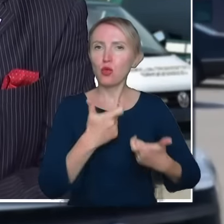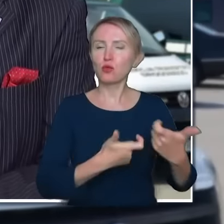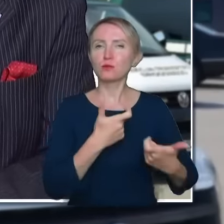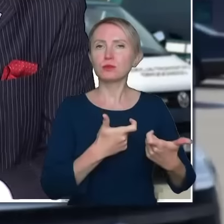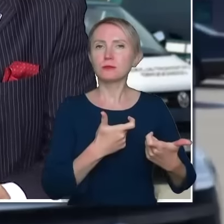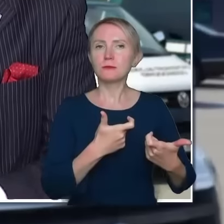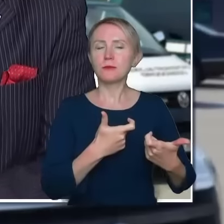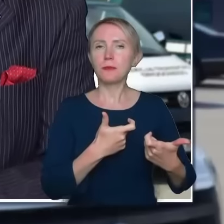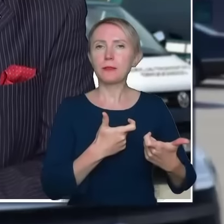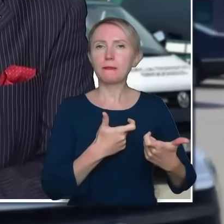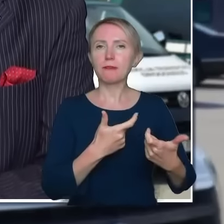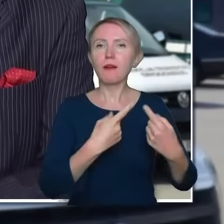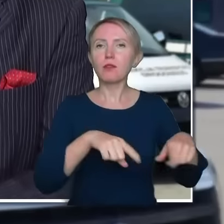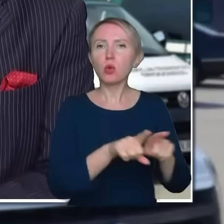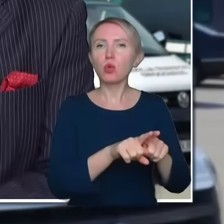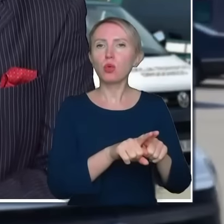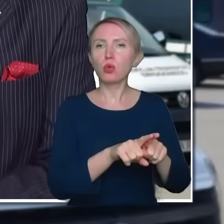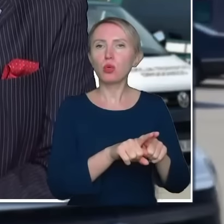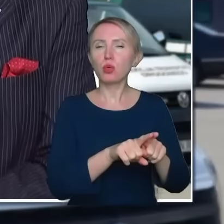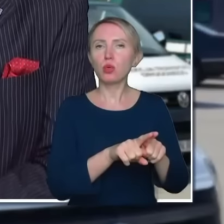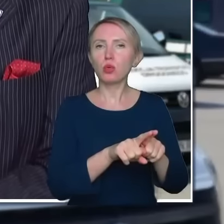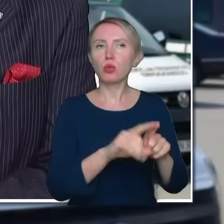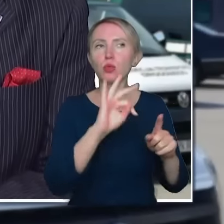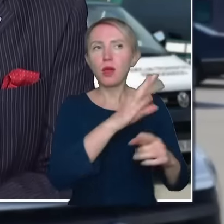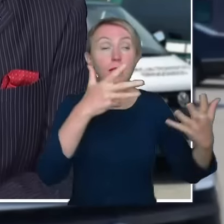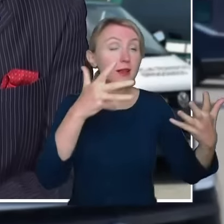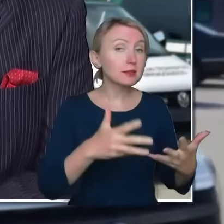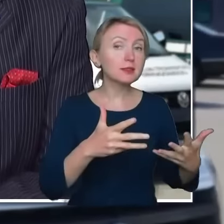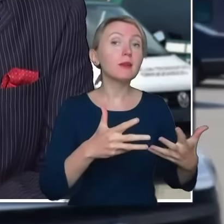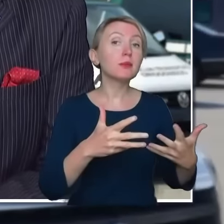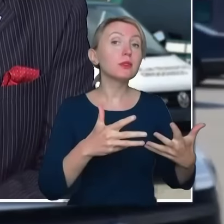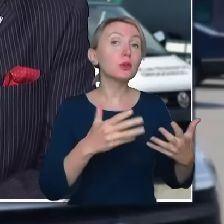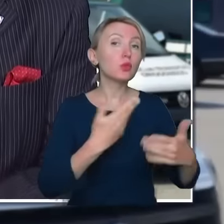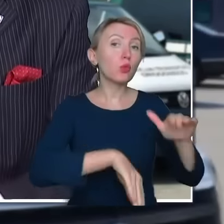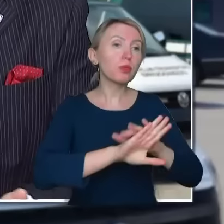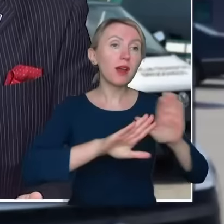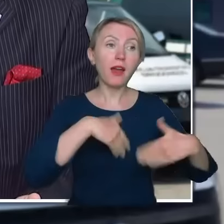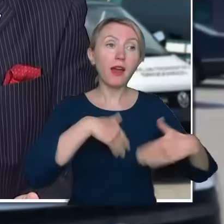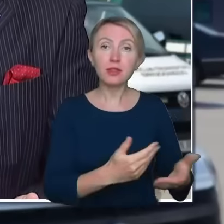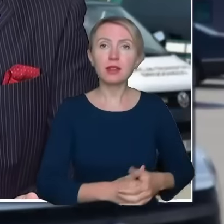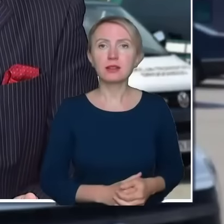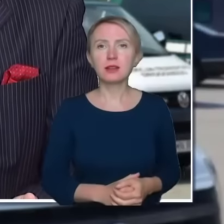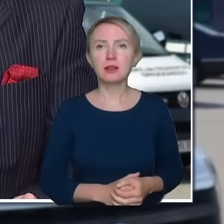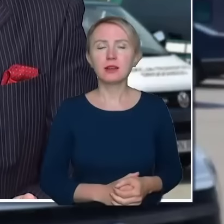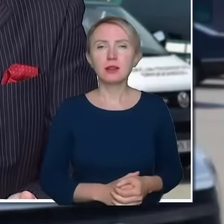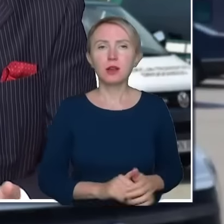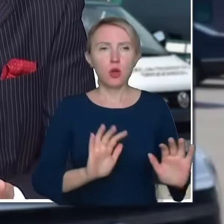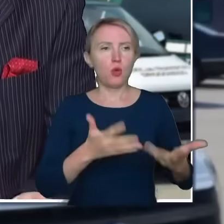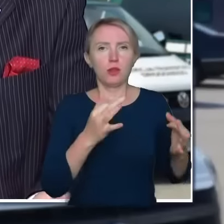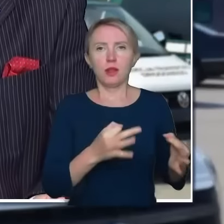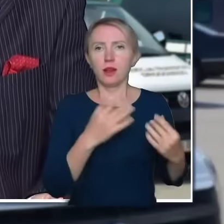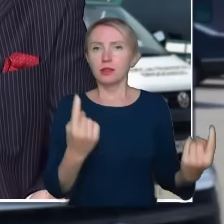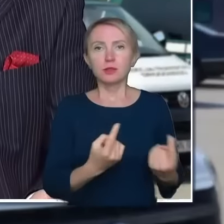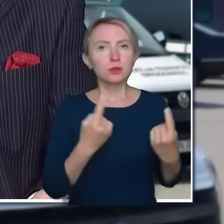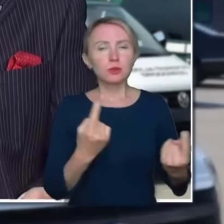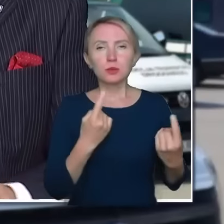nad takim przebiegiem tych egzaminów, zdobywania uprawnień, bo tutaj no mamy do czynienia z czymś, znaczy z